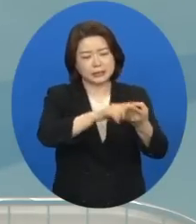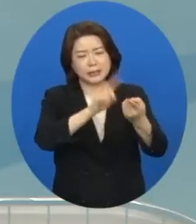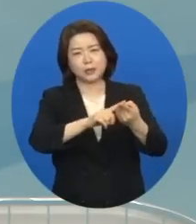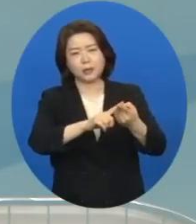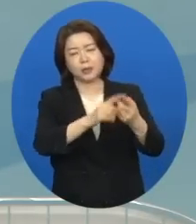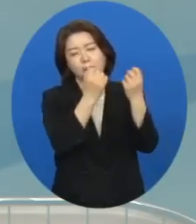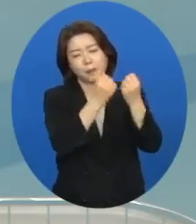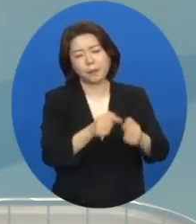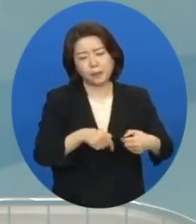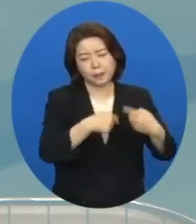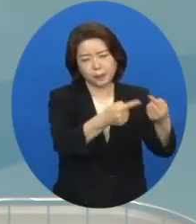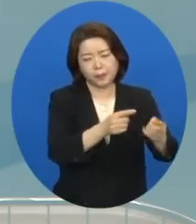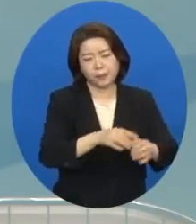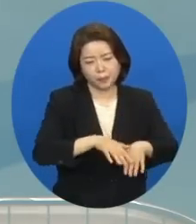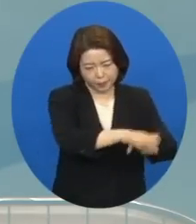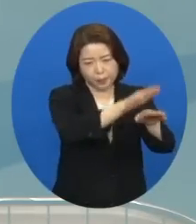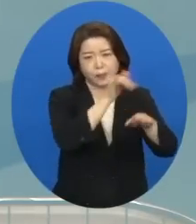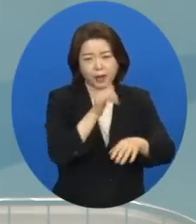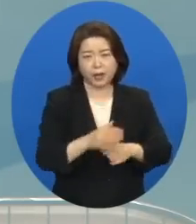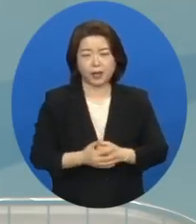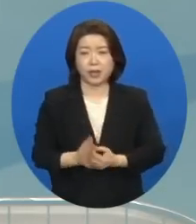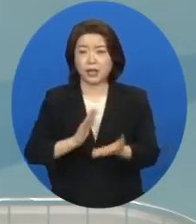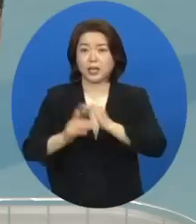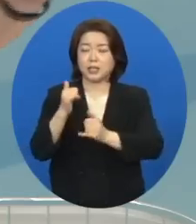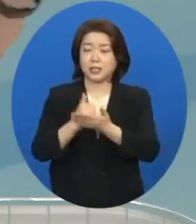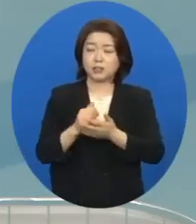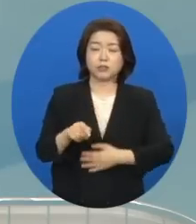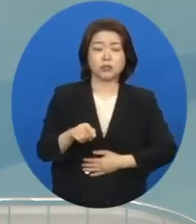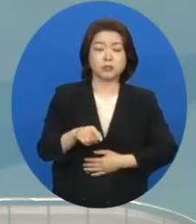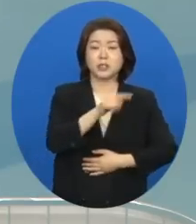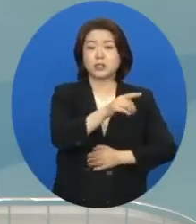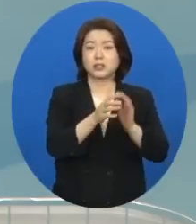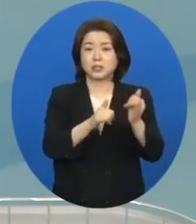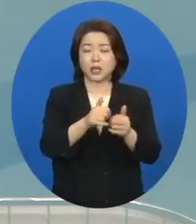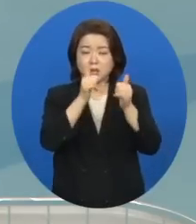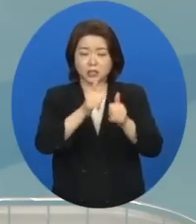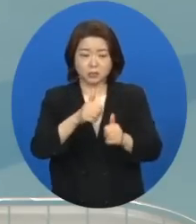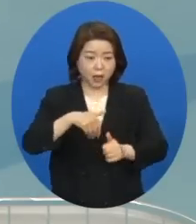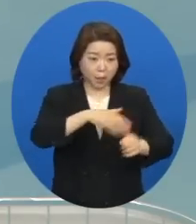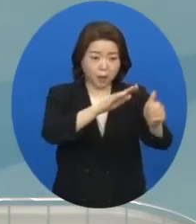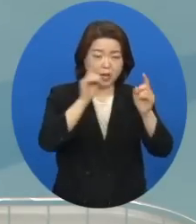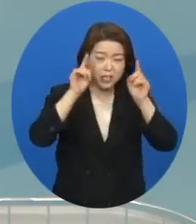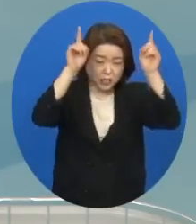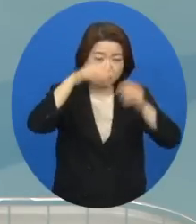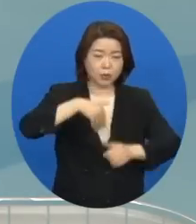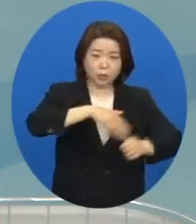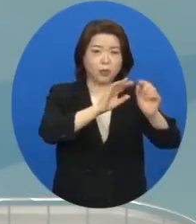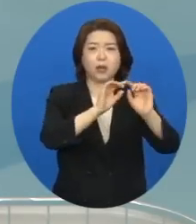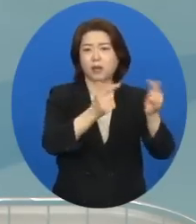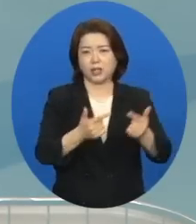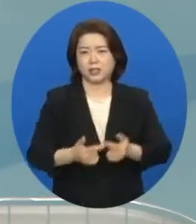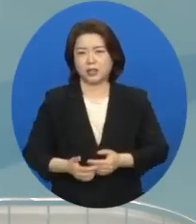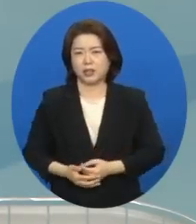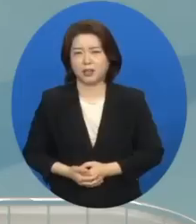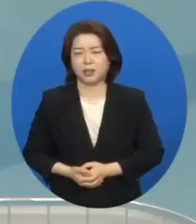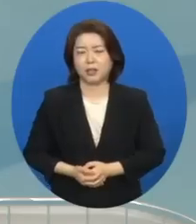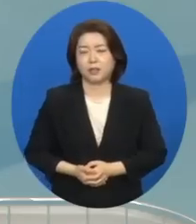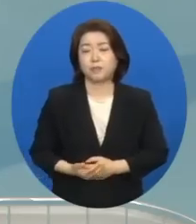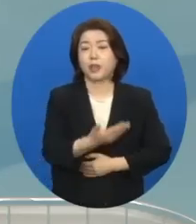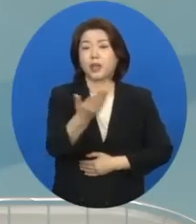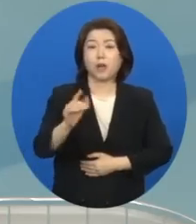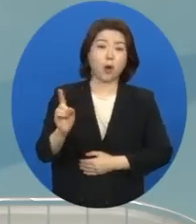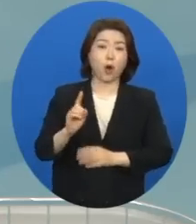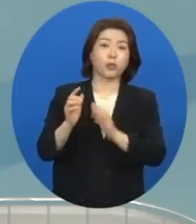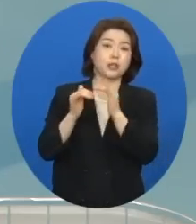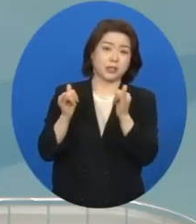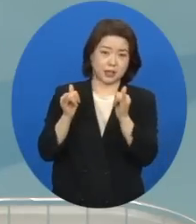거예요. 예수님이 그 사람을 심판하고 지옥에 보낸 게 아니라는 거예요. 여러분, 어떤